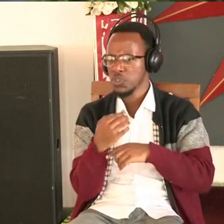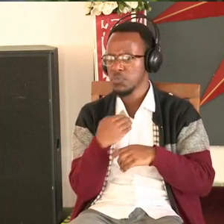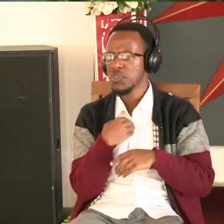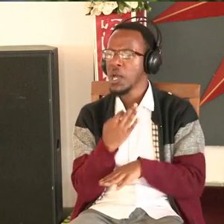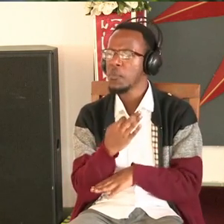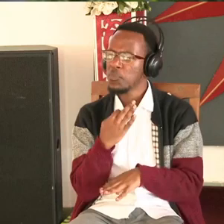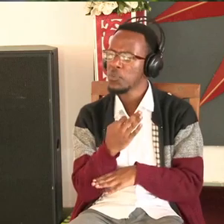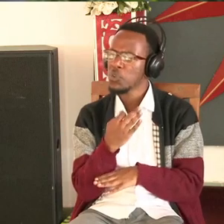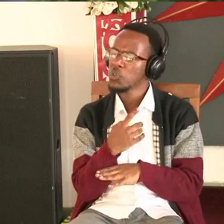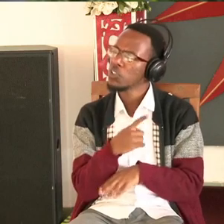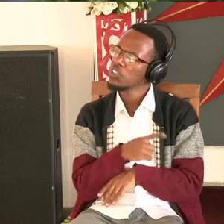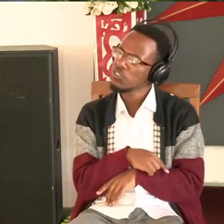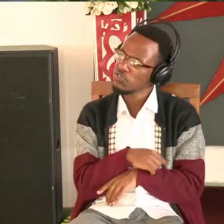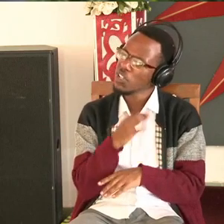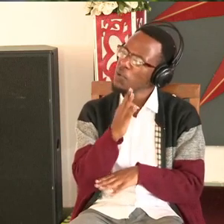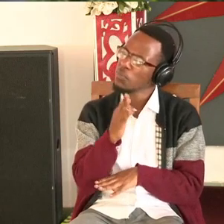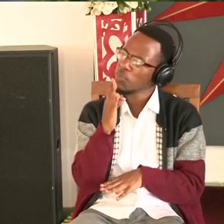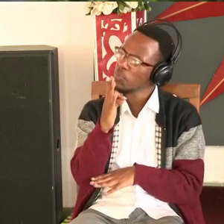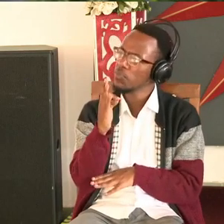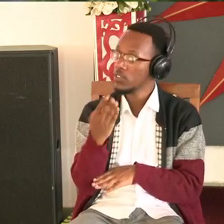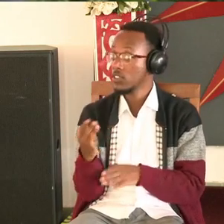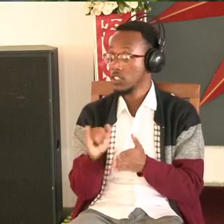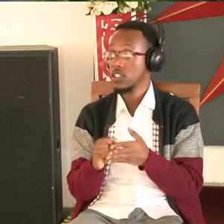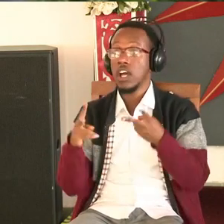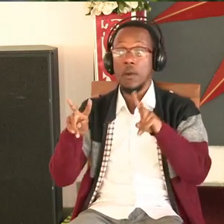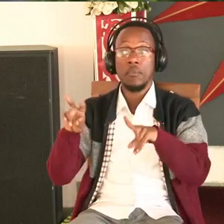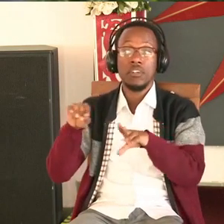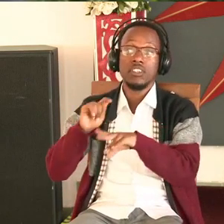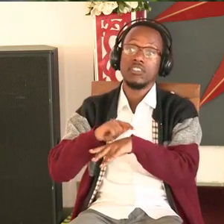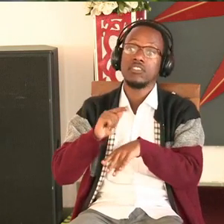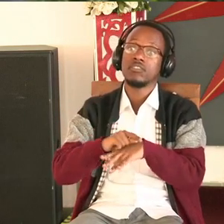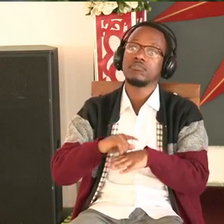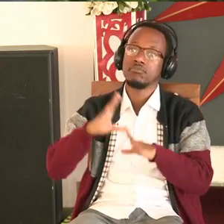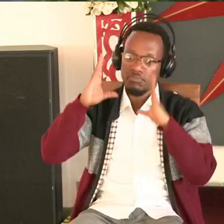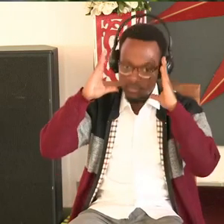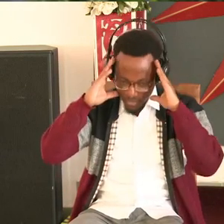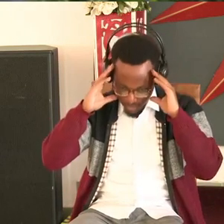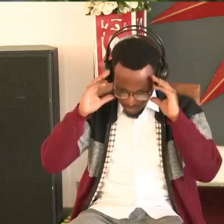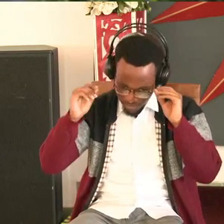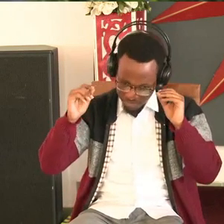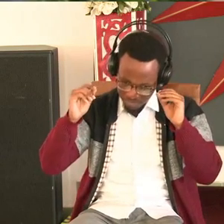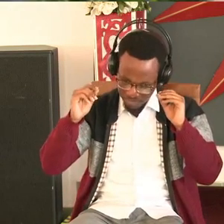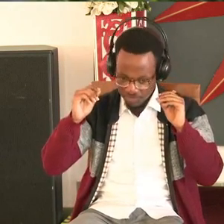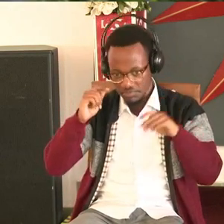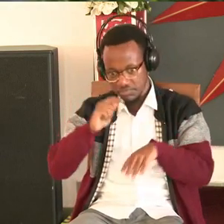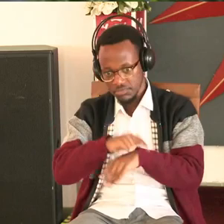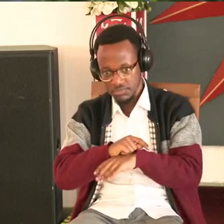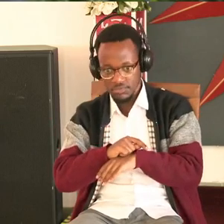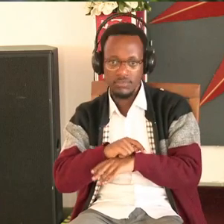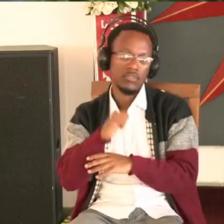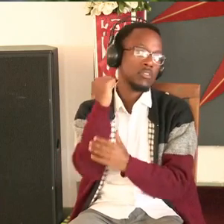munsi, nkabwiriza ibyabaye mu gihe cya Mose, nkabwiriza ibyabaye mu gihe cya Aburahamu,